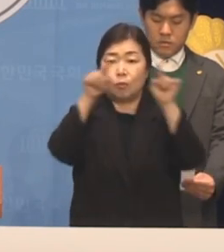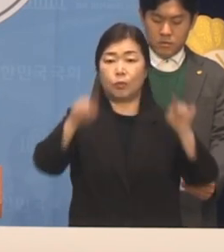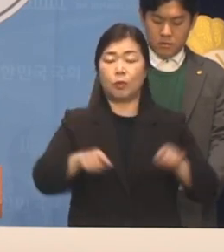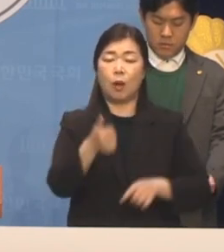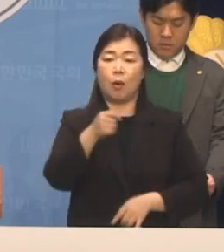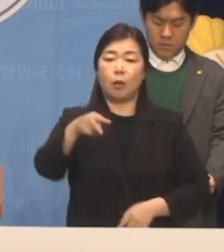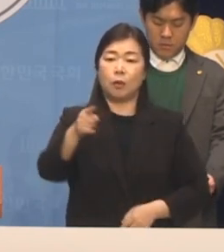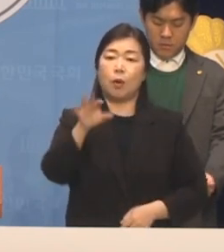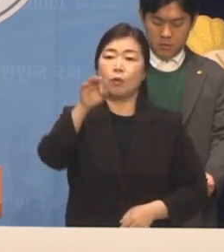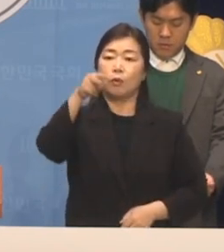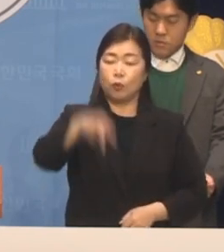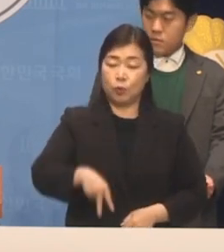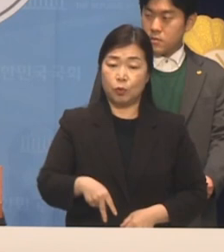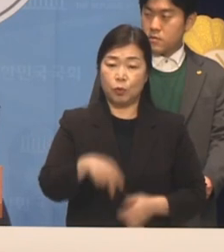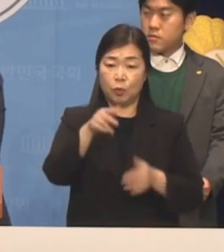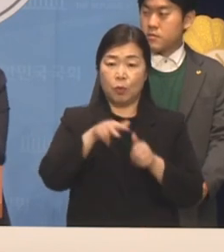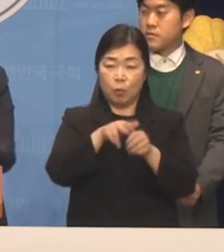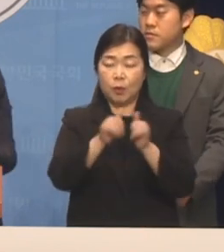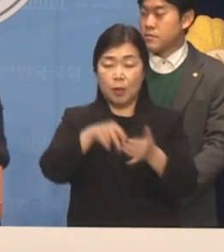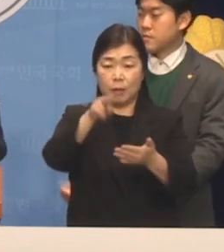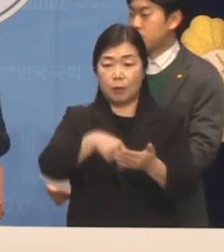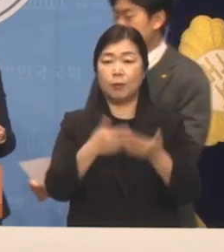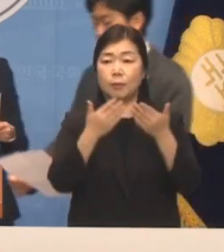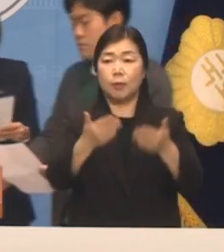허승규 후보자가 읽도록 하겠습니다.